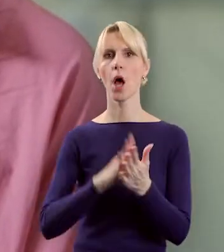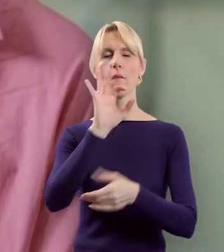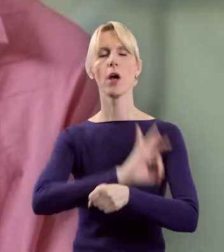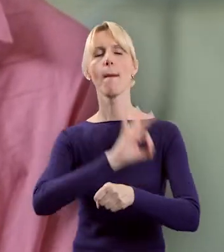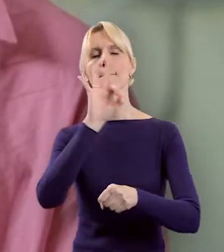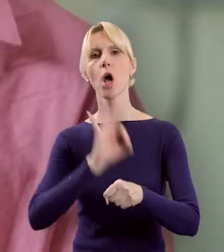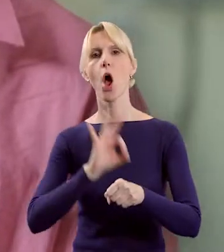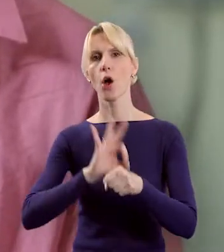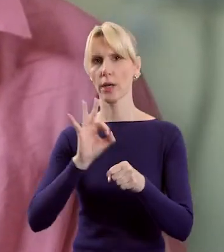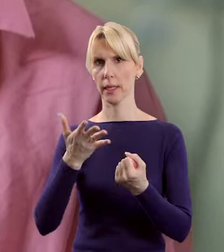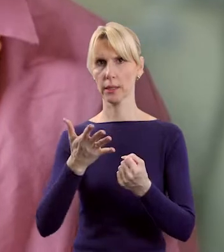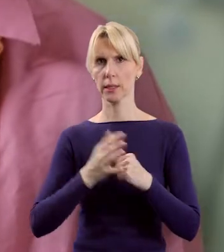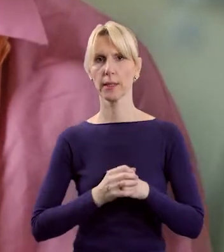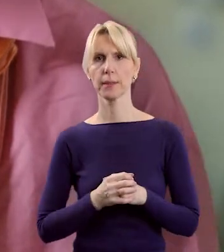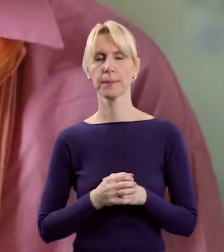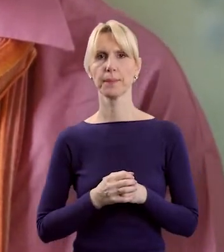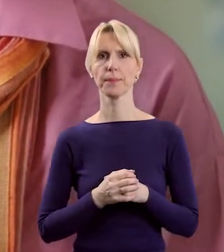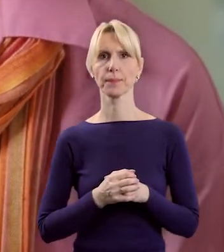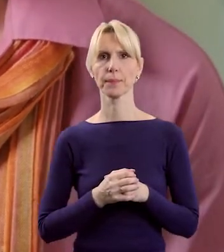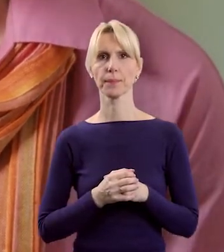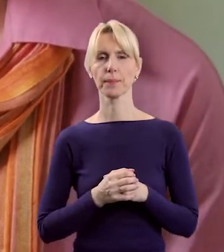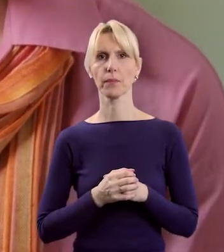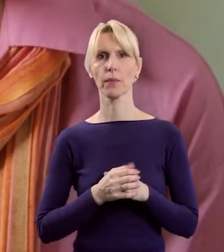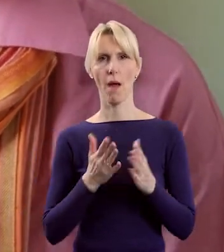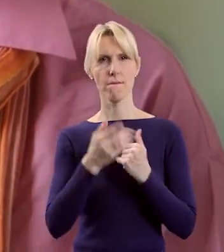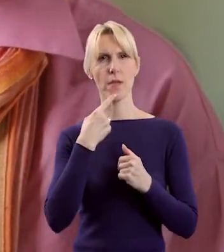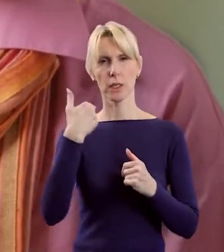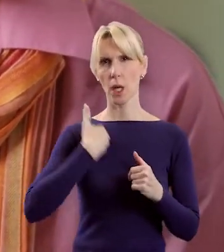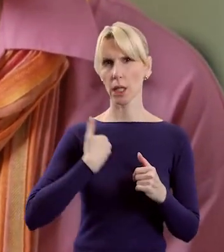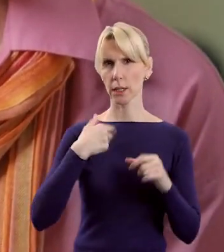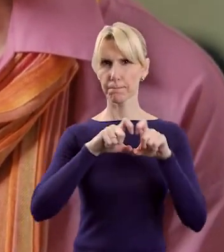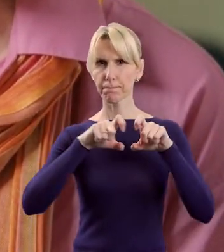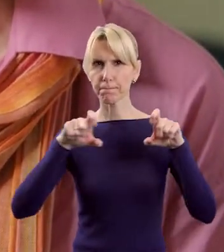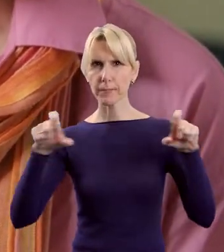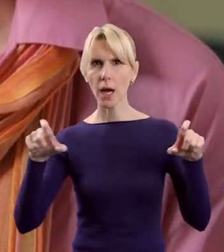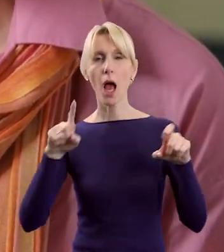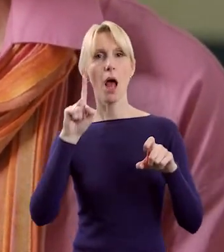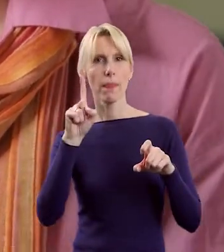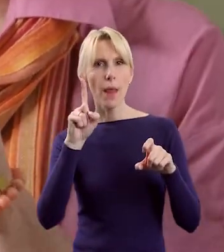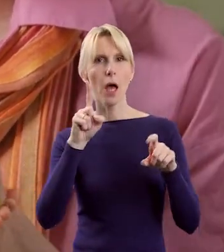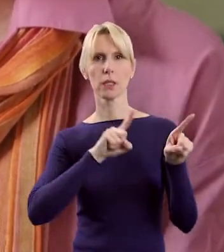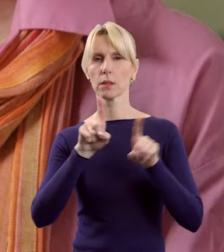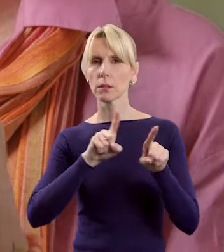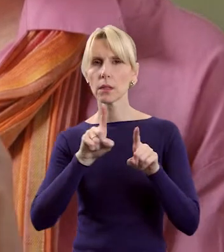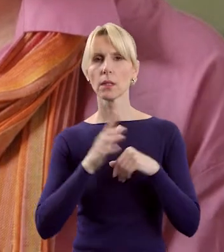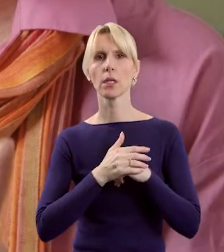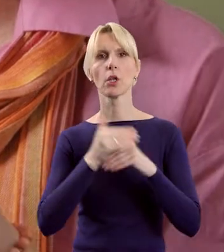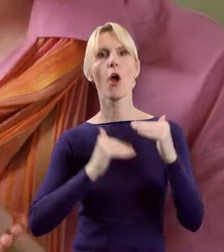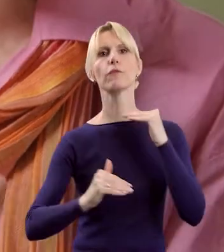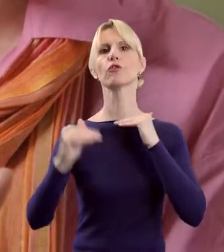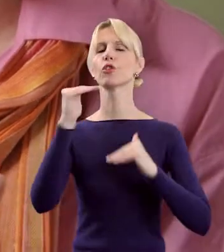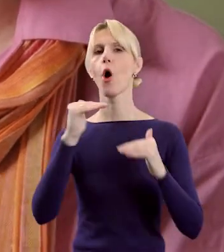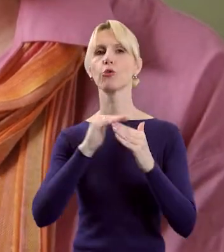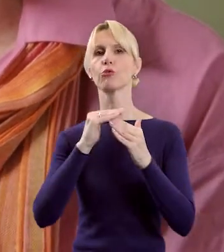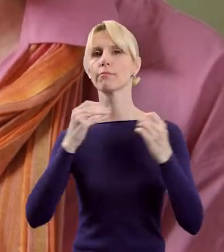unijnego, który nazywa się właśnie Raising Achievements for All Learners in Inclusive Education, co znaczy wzrost